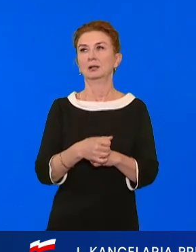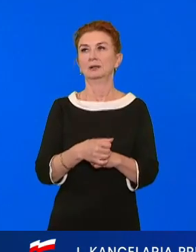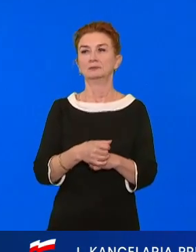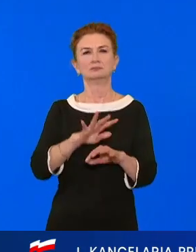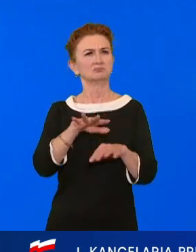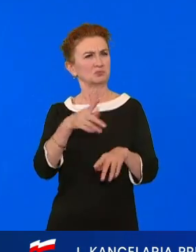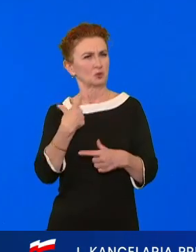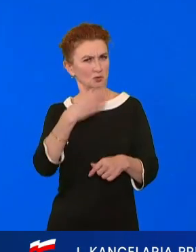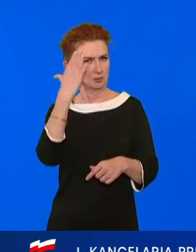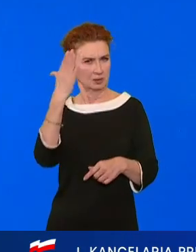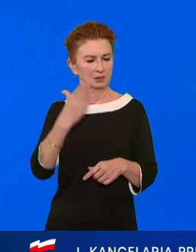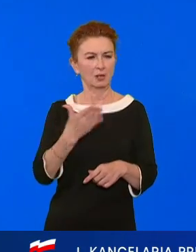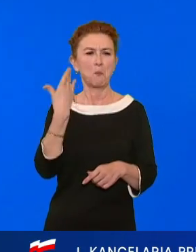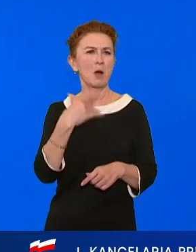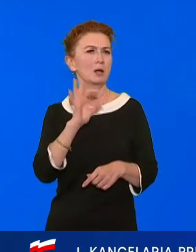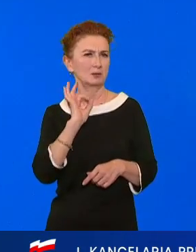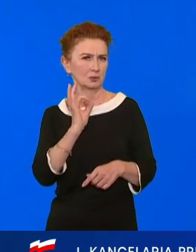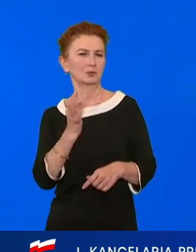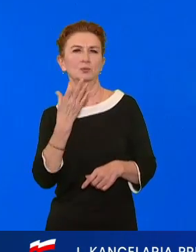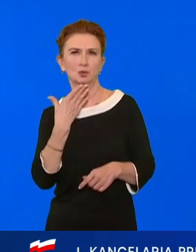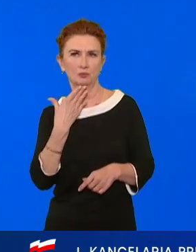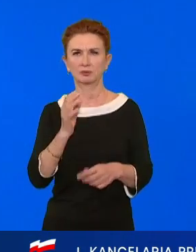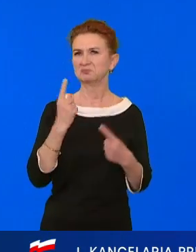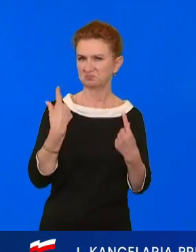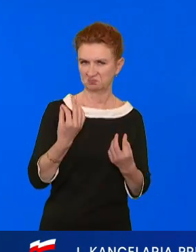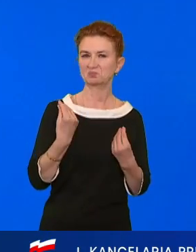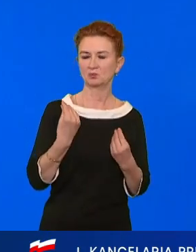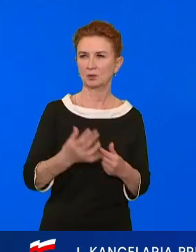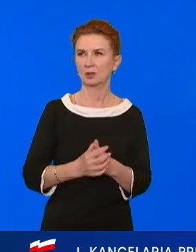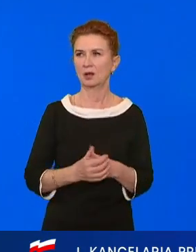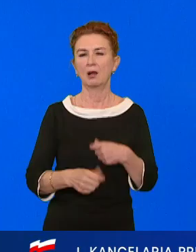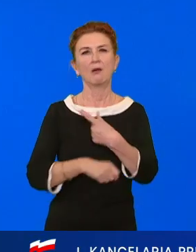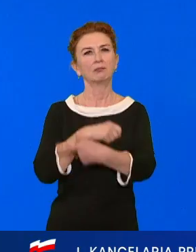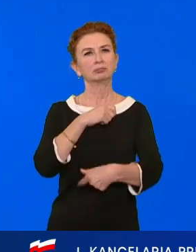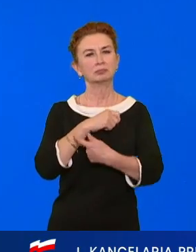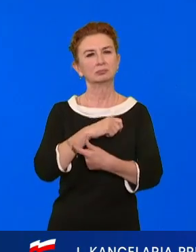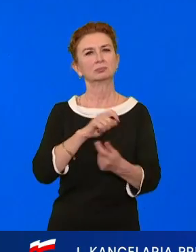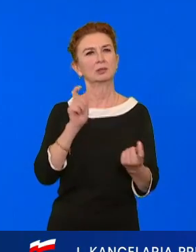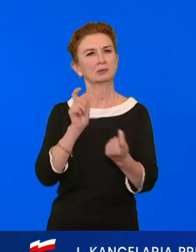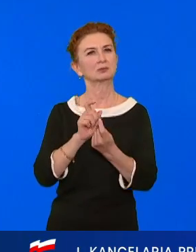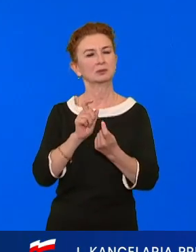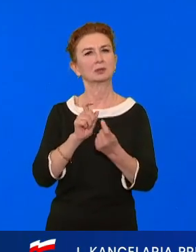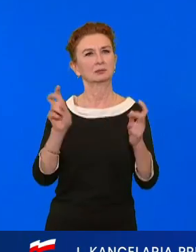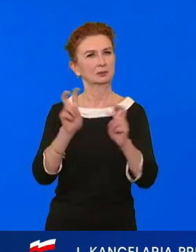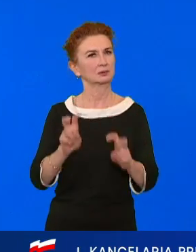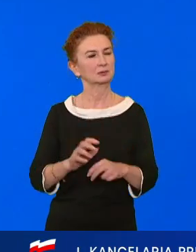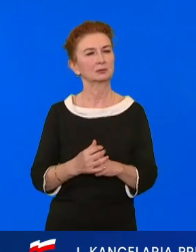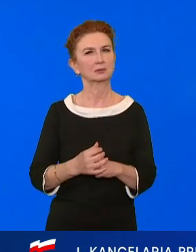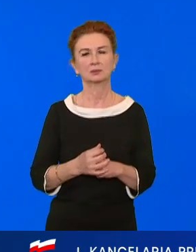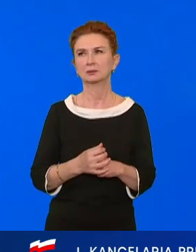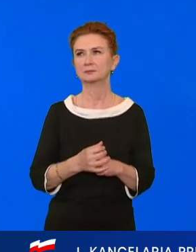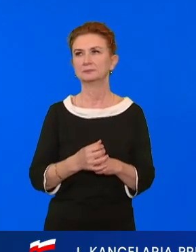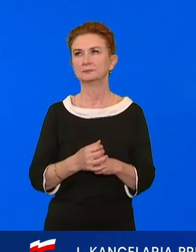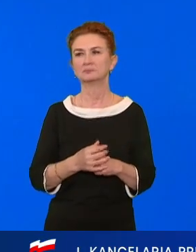państwa zna wypowiadały się bardzo pozytywnie na temat funkcjonowania tarczycy antykryzysowy antykryzysowy a i bardzo